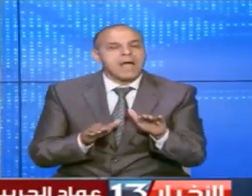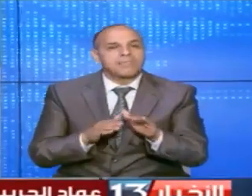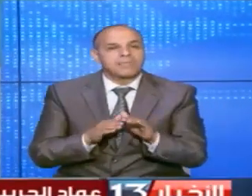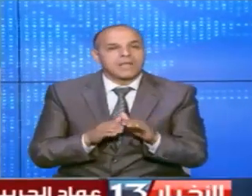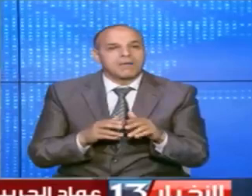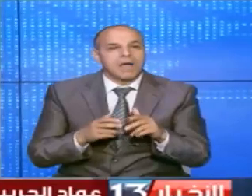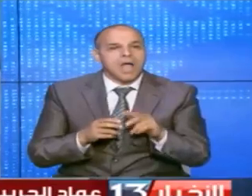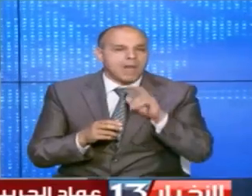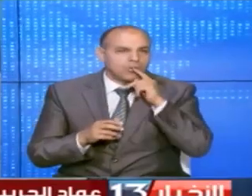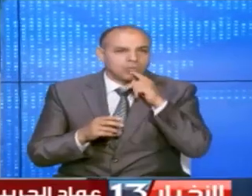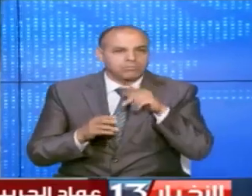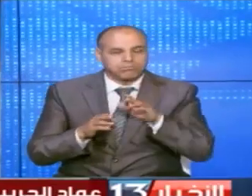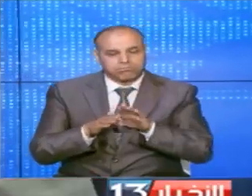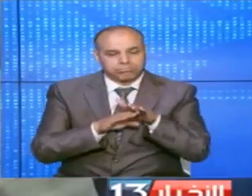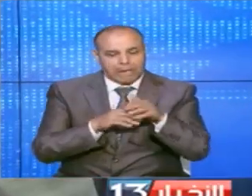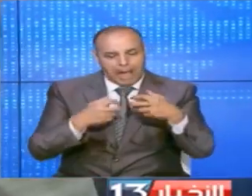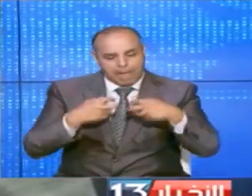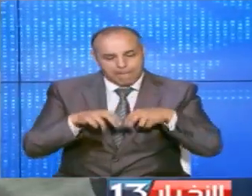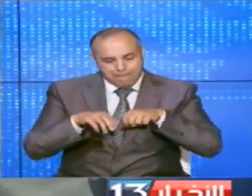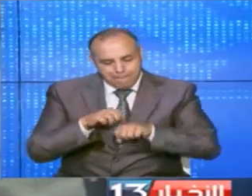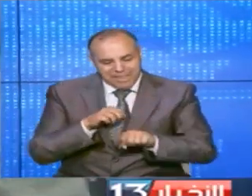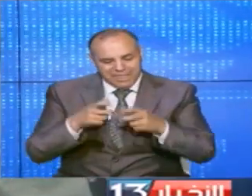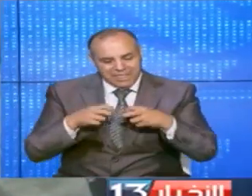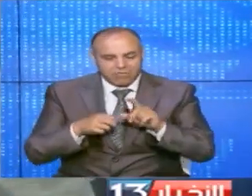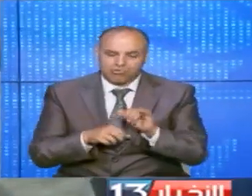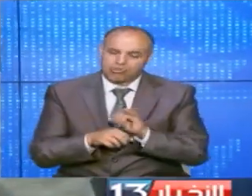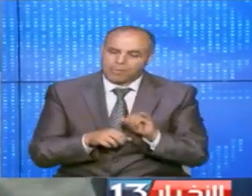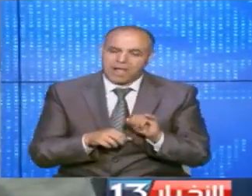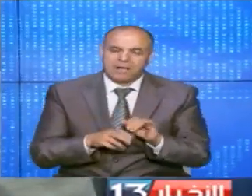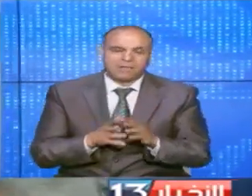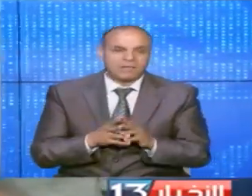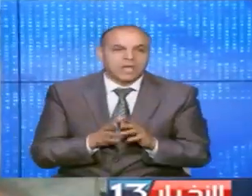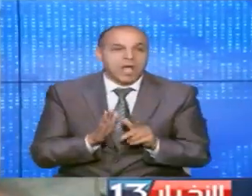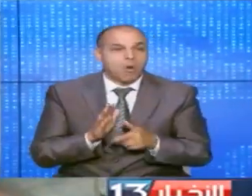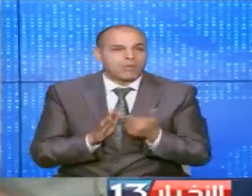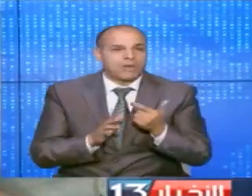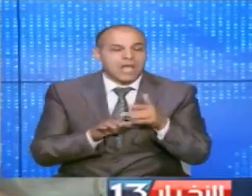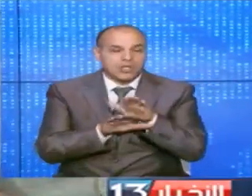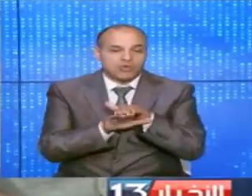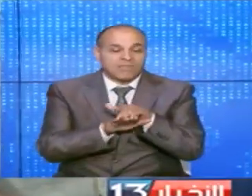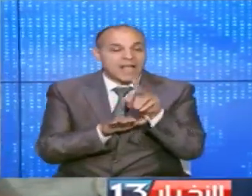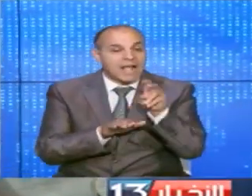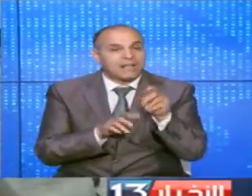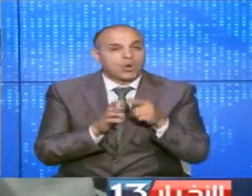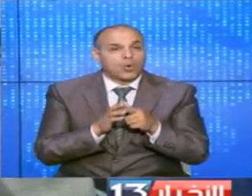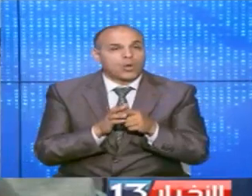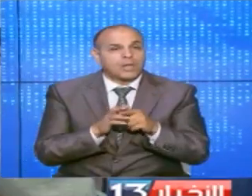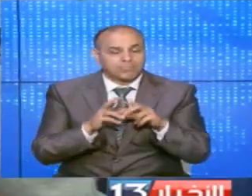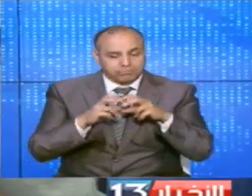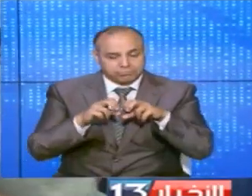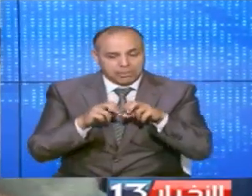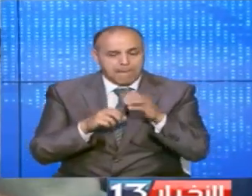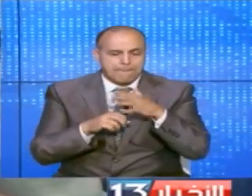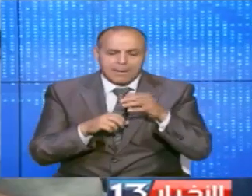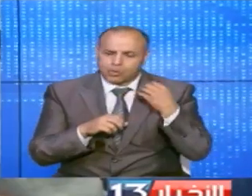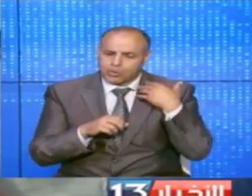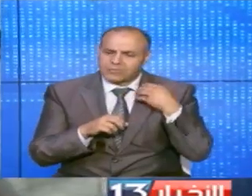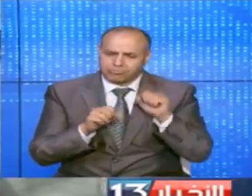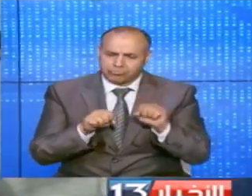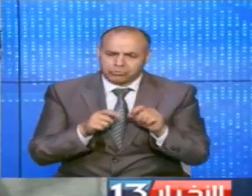عاده ما على الشواطئ التونسيه الخبراء هذه تعشش والبحر الابيض المتوسط